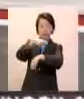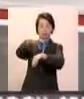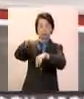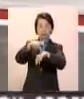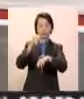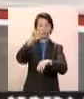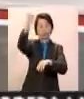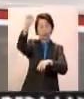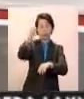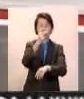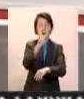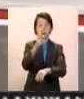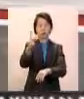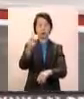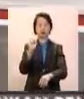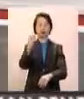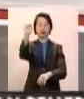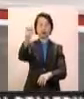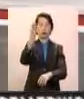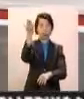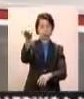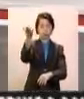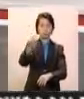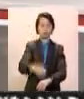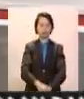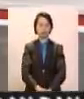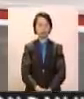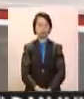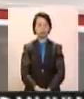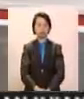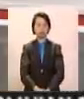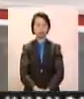Kinabalu, kita bersama Redwin Robin. Silakan Redwin.